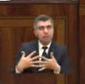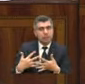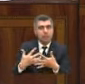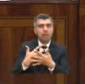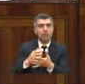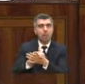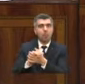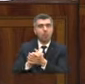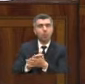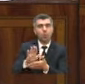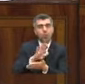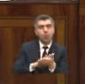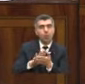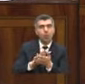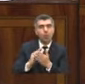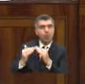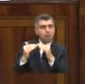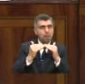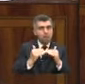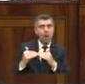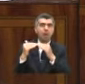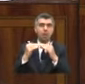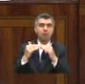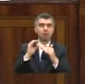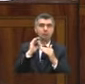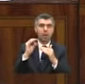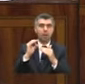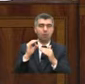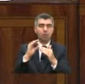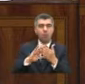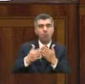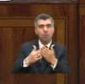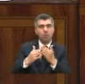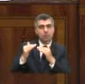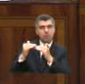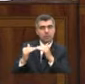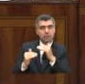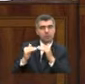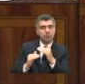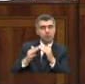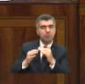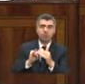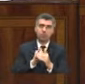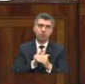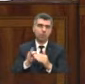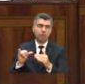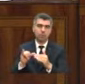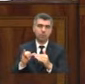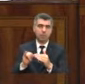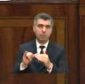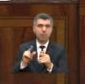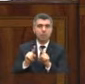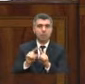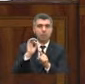متكافل يتمتع فيه الجميع بالكرامة والمساواة وتكافؤ الفرص والعدالة الاجتماعية ومقومات